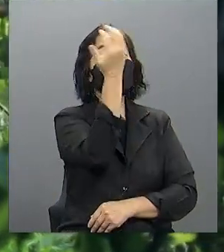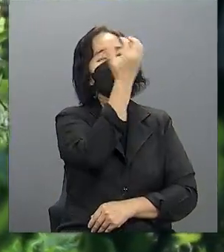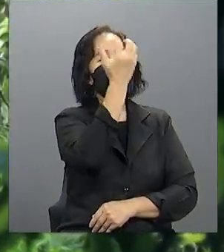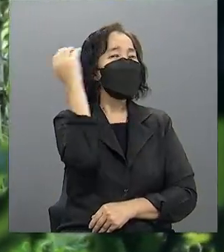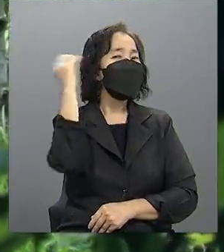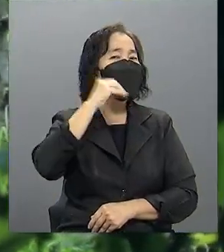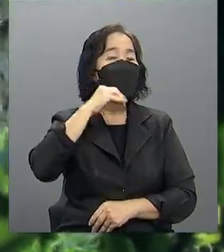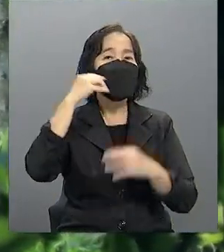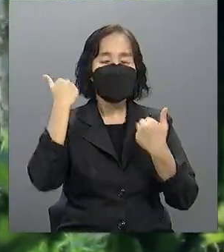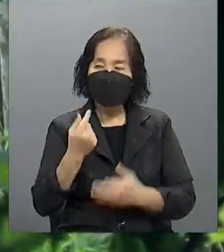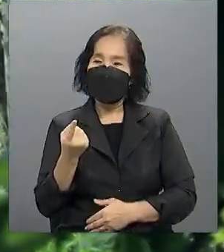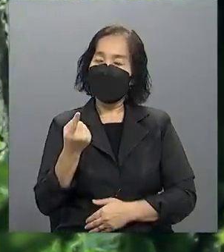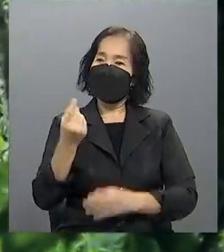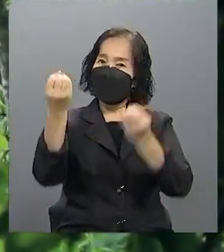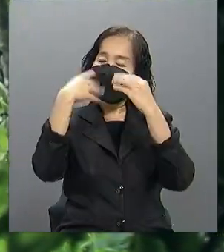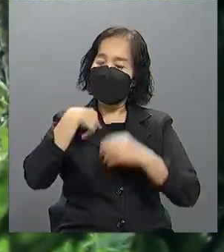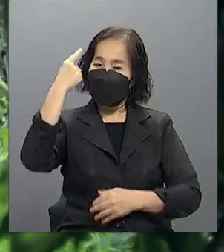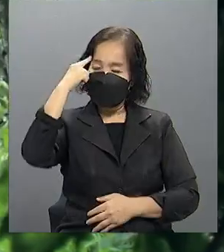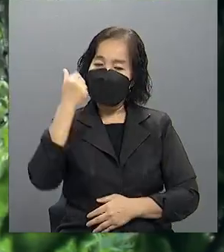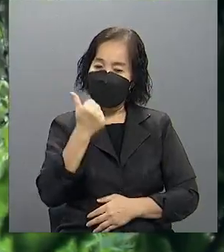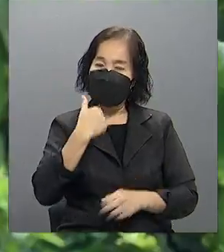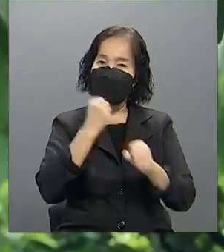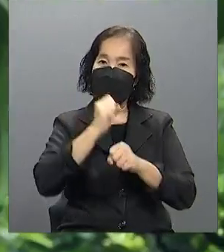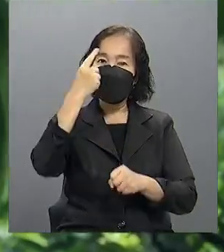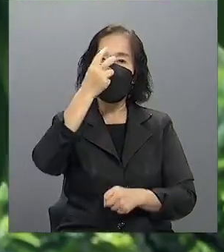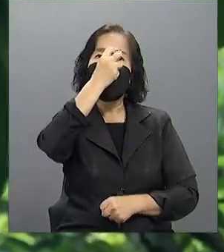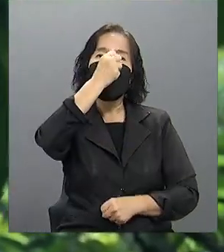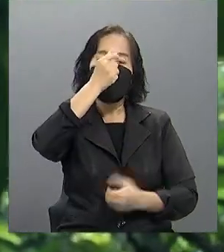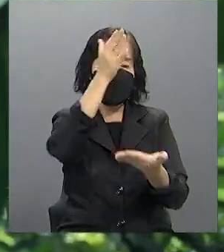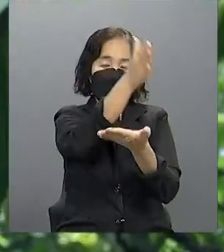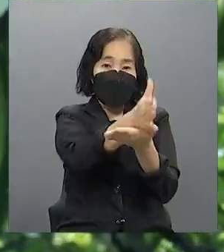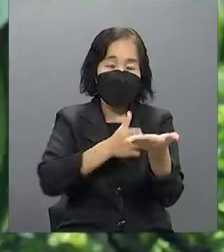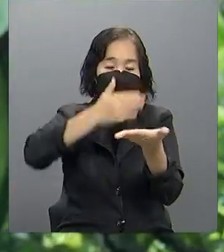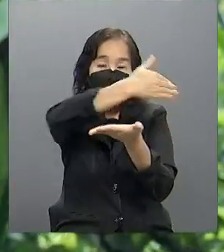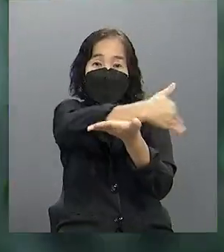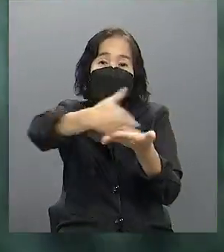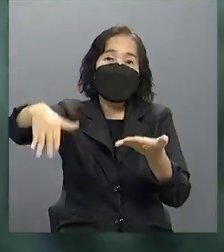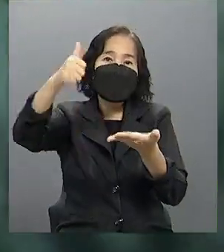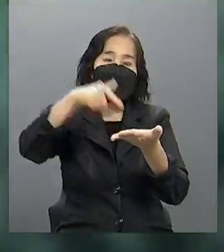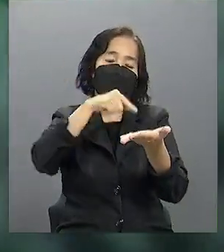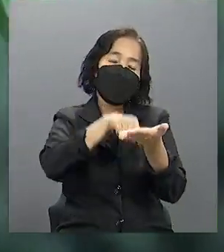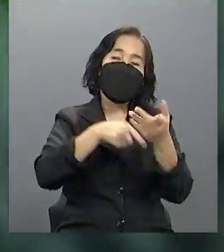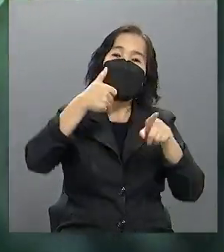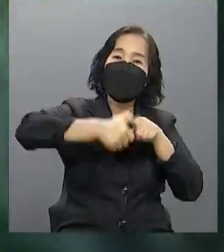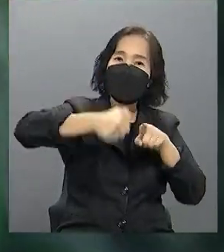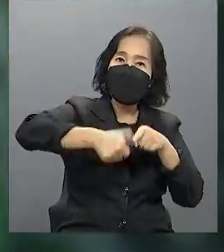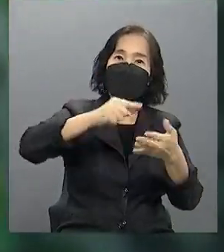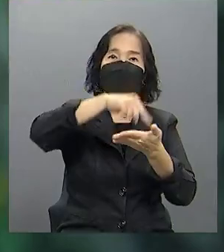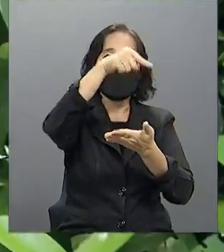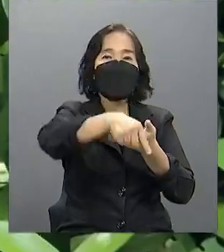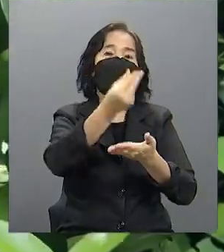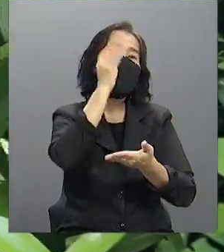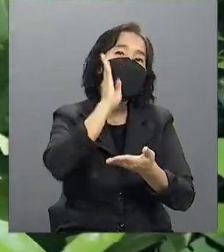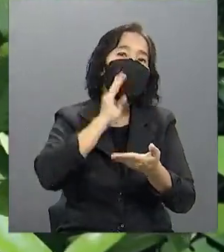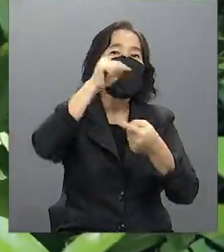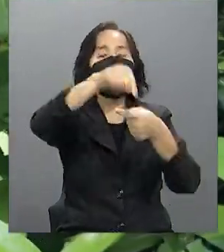ใหม่เปลี่ยนแปลงตัวเองเปลี่ยนแปลงจิตใจตัวเองอันบ่เฮ็ดซะนี่ไปบ่รอดมันนะเริ่มมีแล้วผมกับพวกนมูลได้ก่อนนะครับผมซื้อมากิ่งเดียว